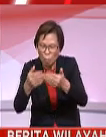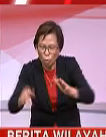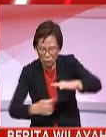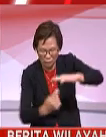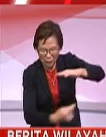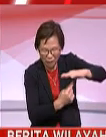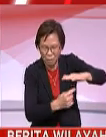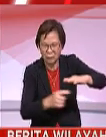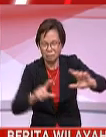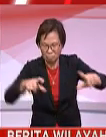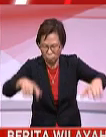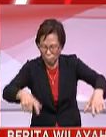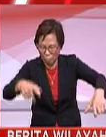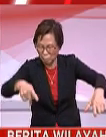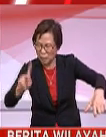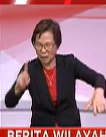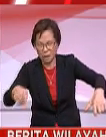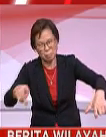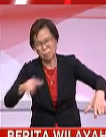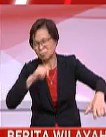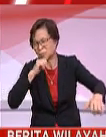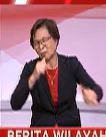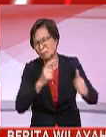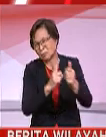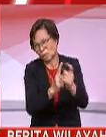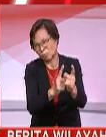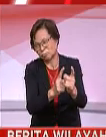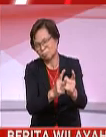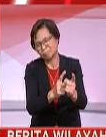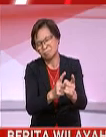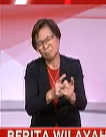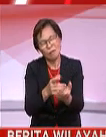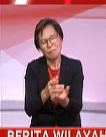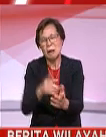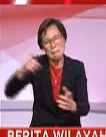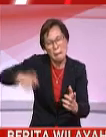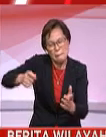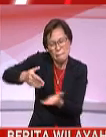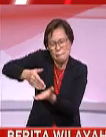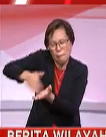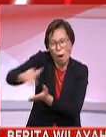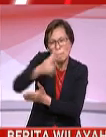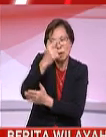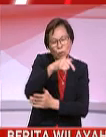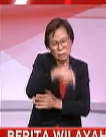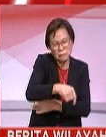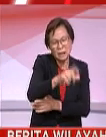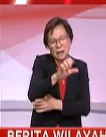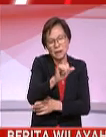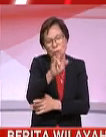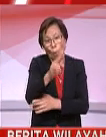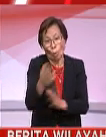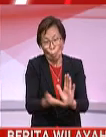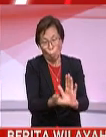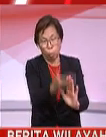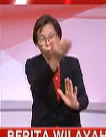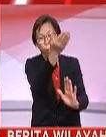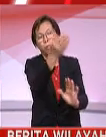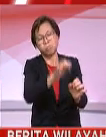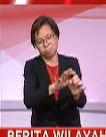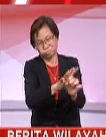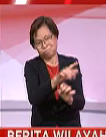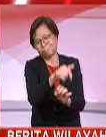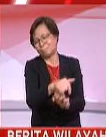di kawasan PKP tidak dipenuhi dan ia terpaksa ditolak memandangkan kawasan Sibu masih menunjukkan peningkatan kes